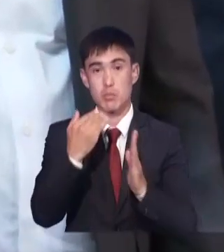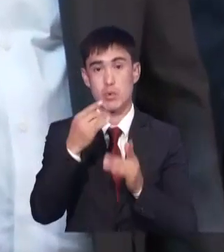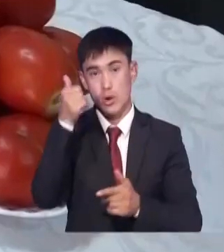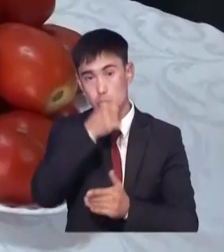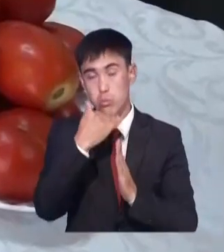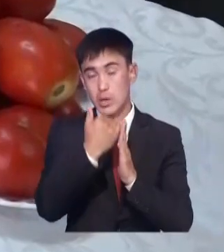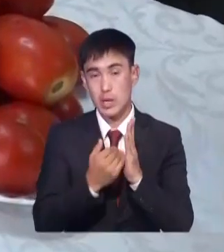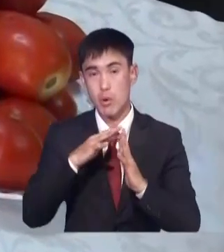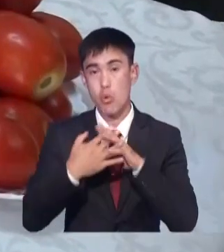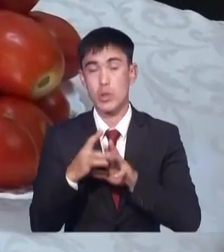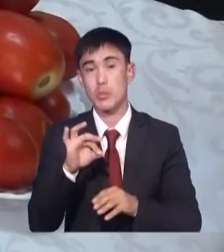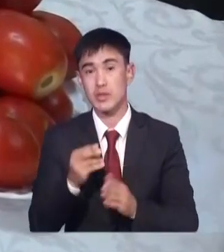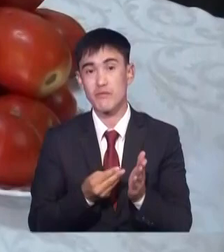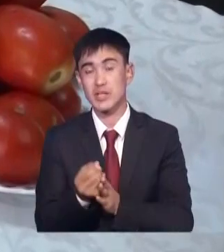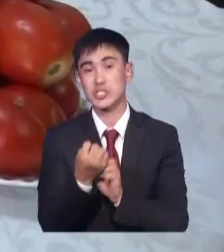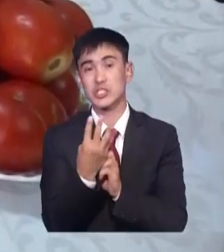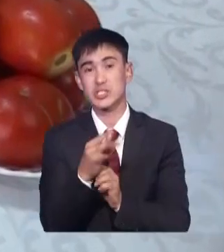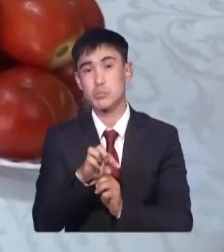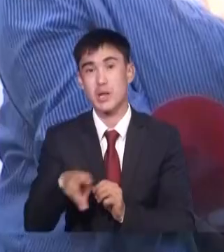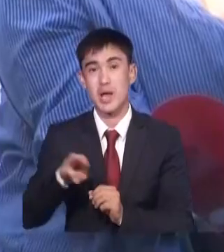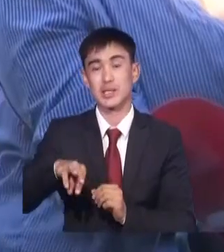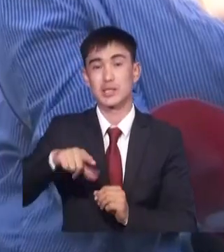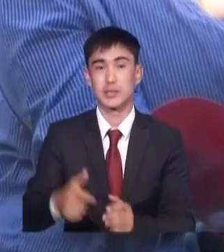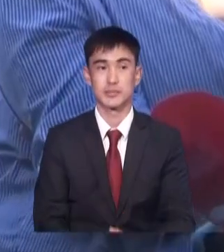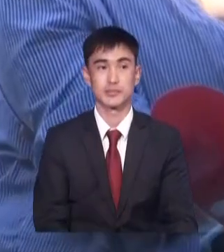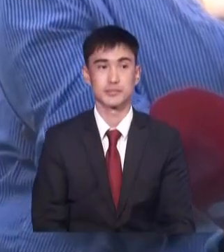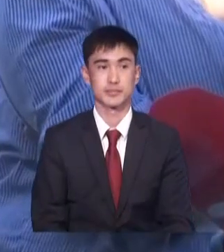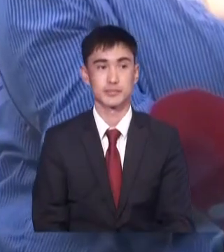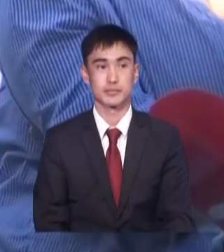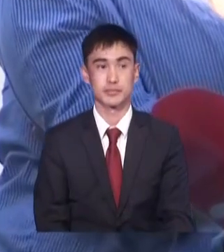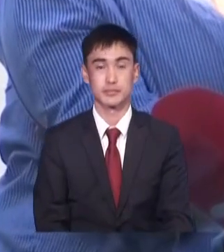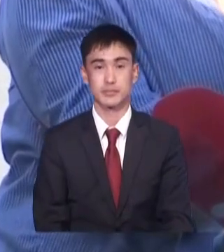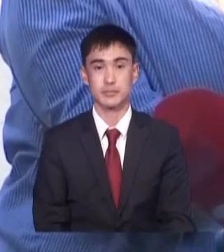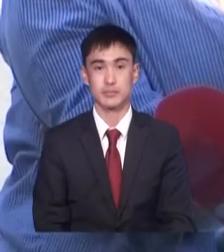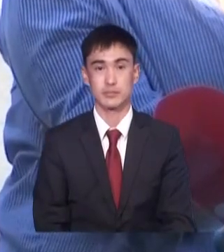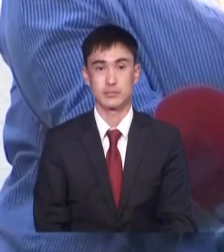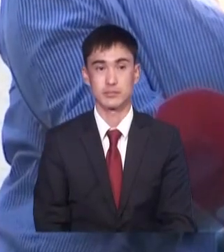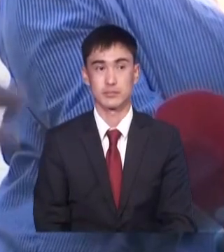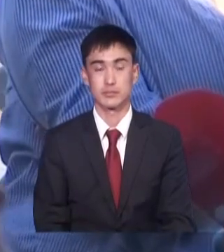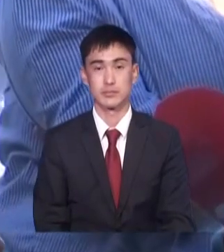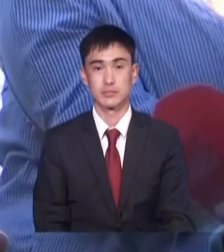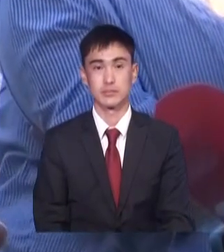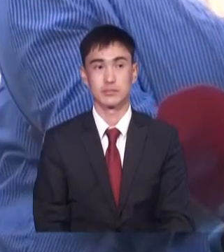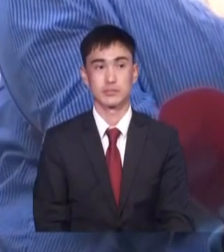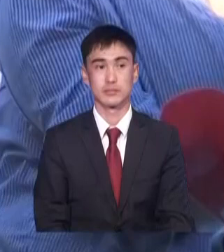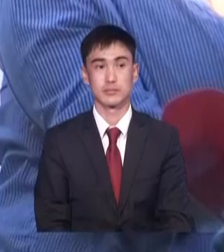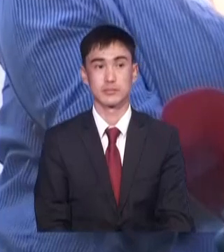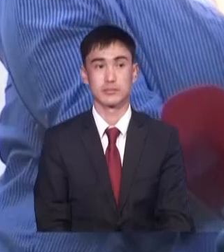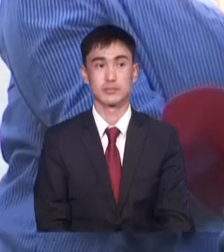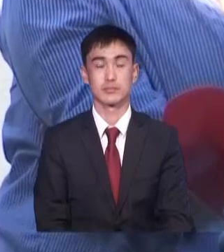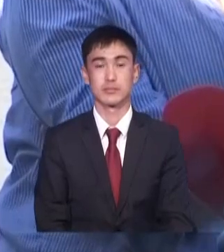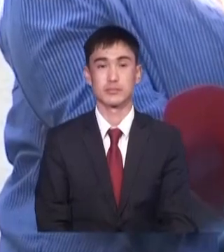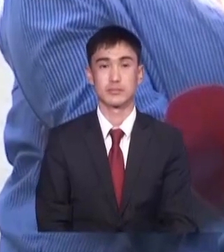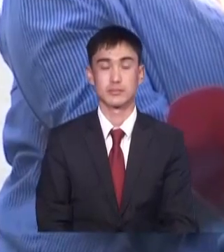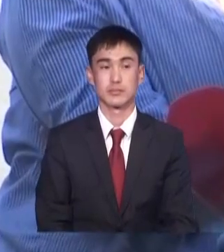«Аул Аманаты» было выделено 14 миллиардов тенге. Сонтам надо люкину завод торгать, вот мы за озаматтар алдыма, енді